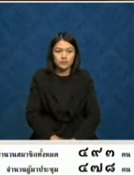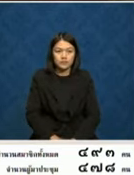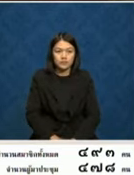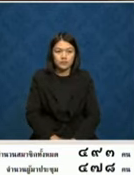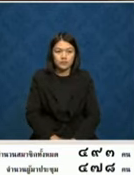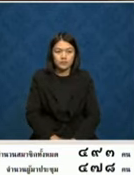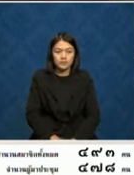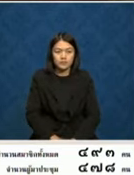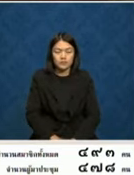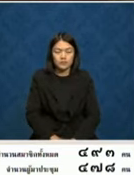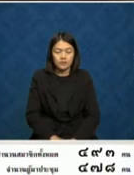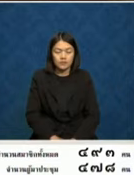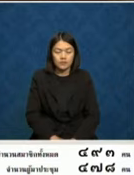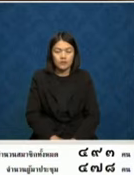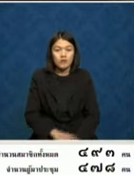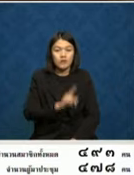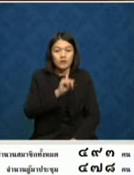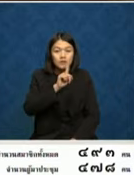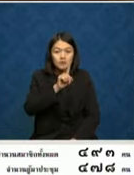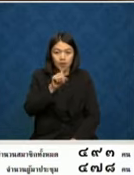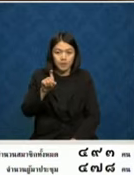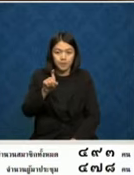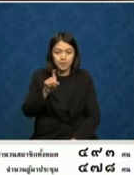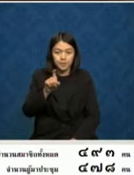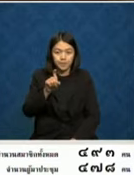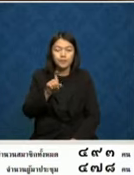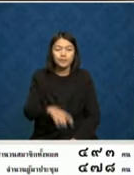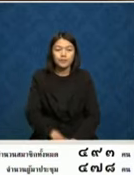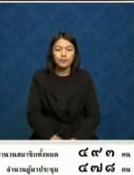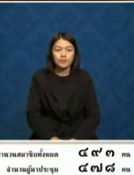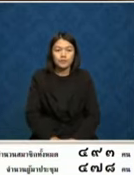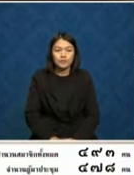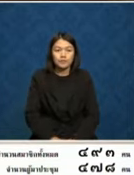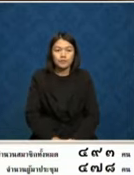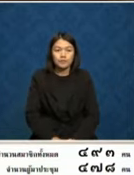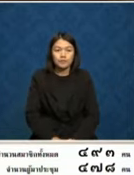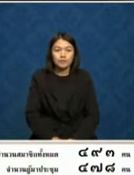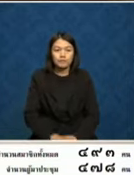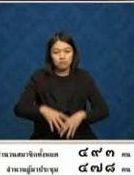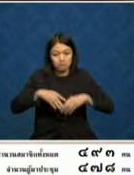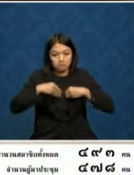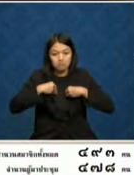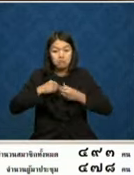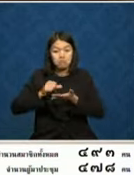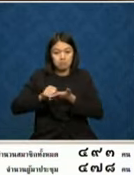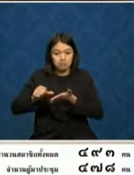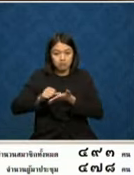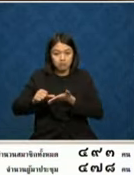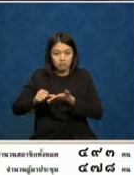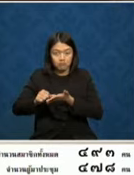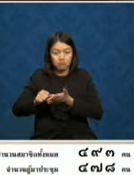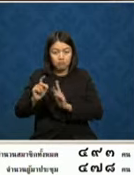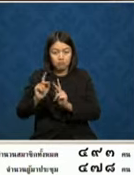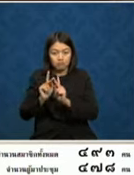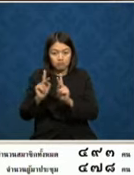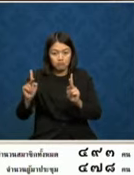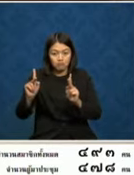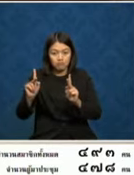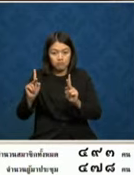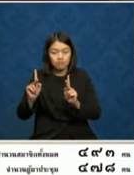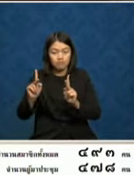ครบองค์ประชุมแล้วผมก็จะถามนะครับว่าเห็นด้วยว่าให้มีการแก้ไขตามคณะกรรมการ